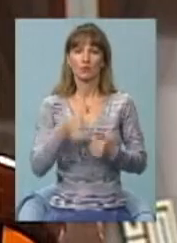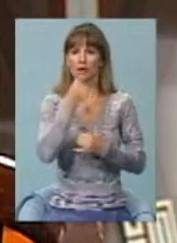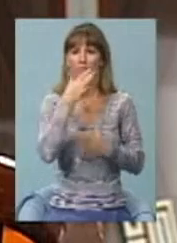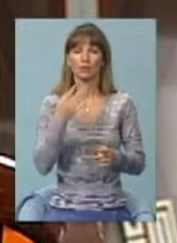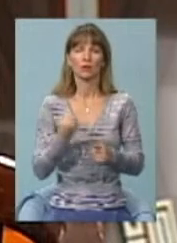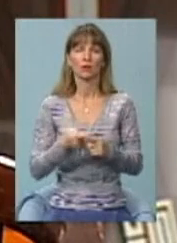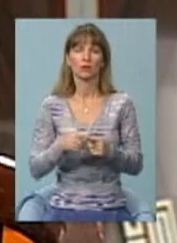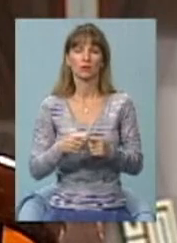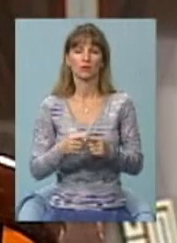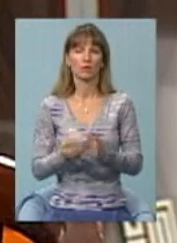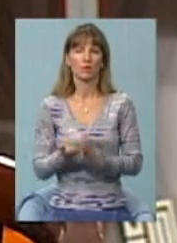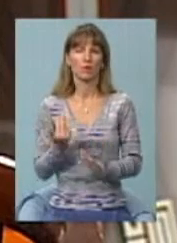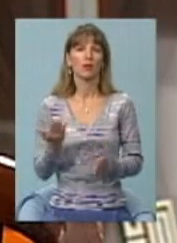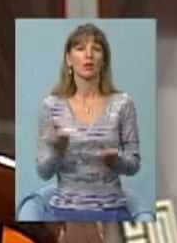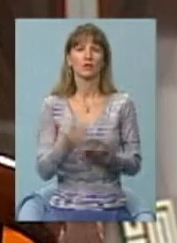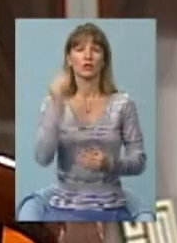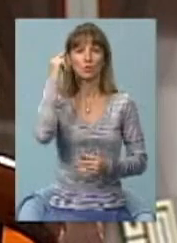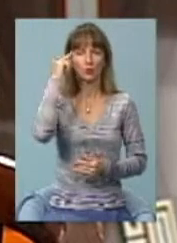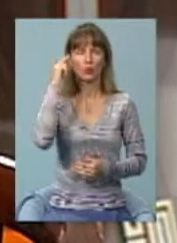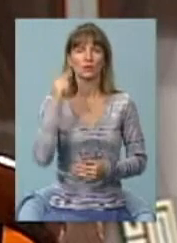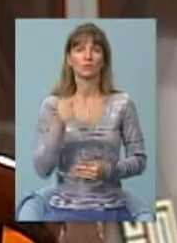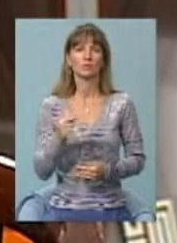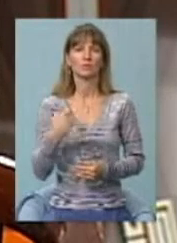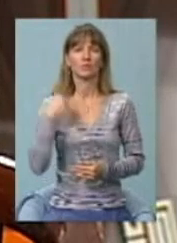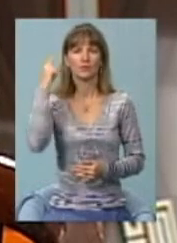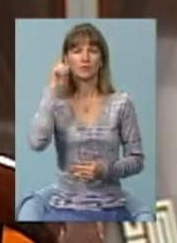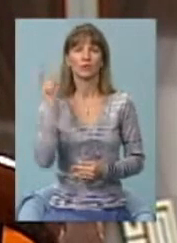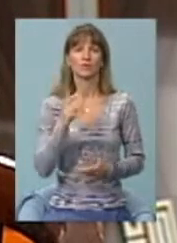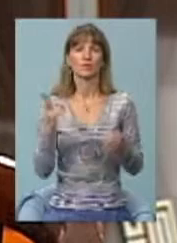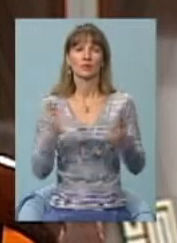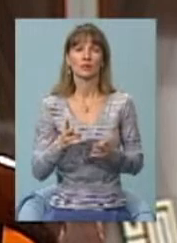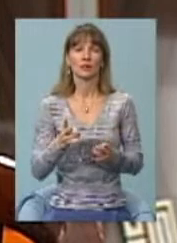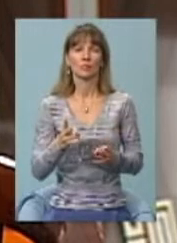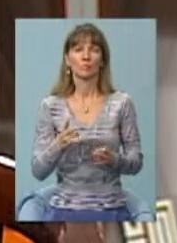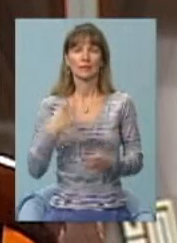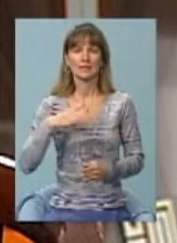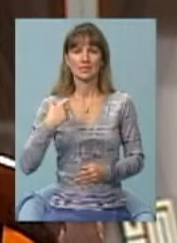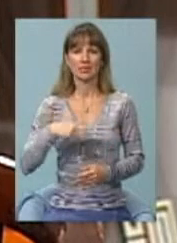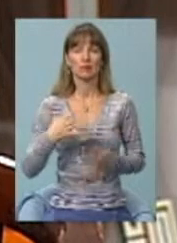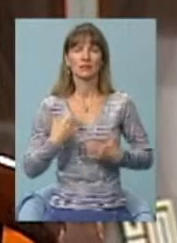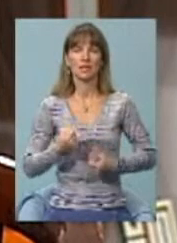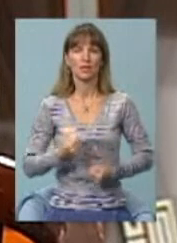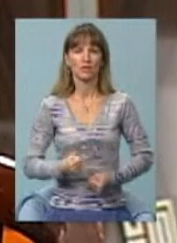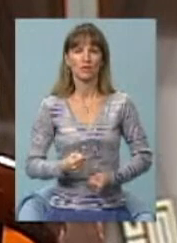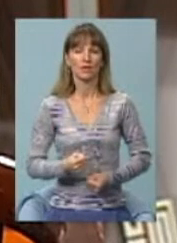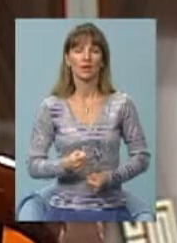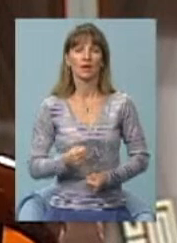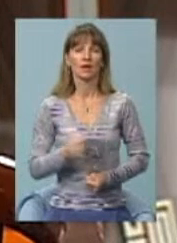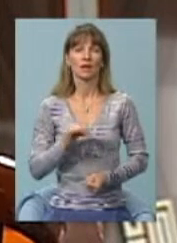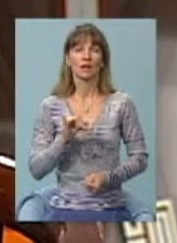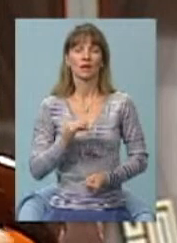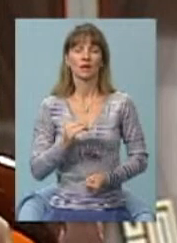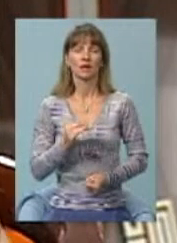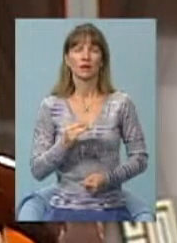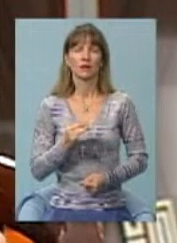цього вирватися? Як зробити? Ну, мені здається, що треба здержувати,